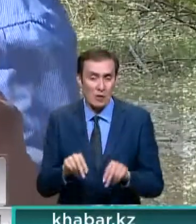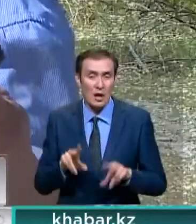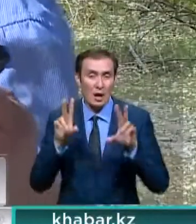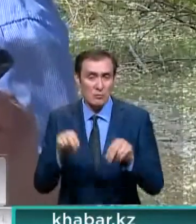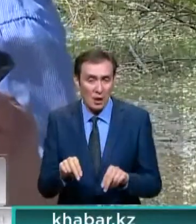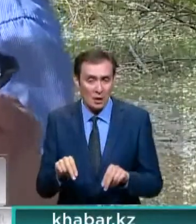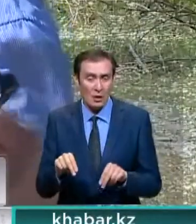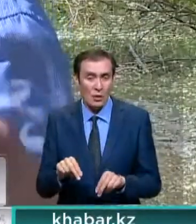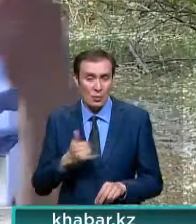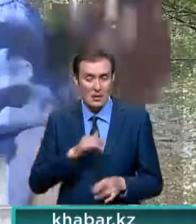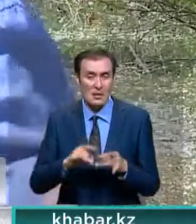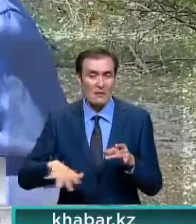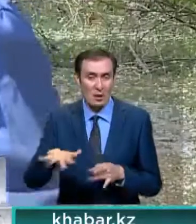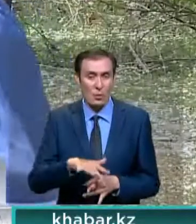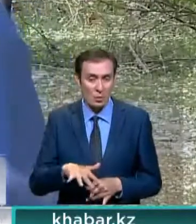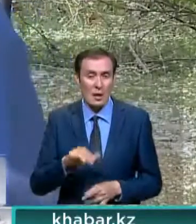Обещают районы.